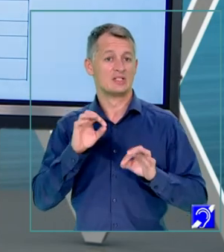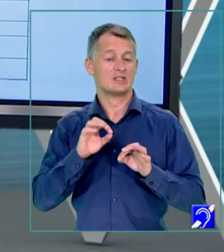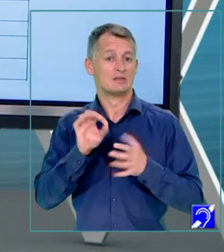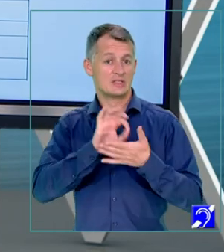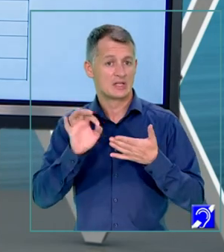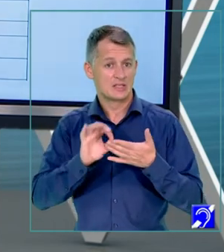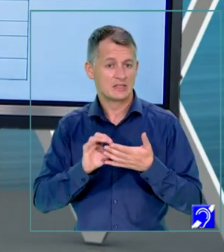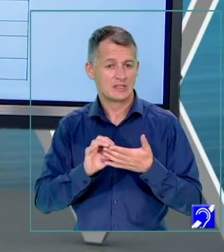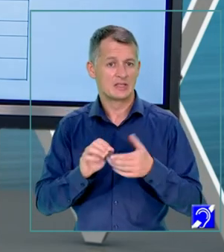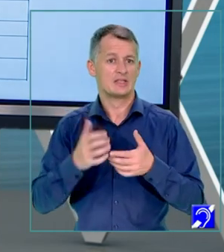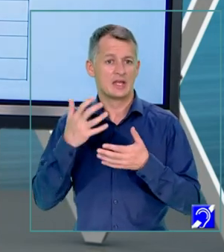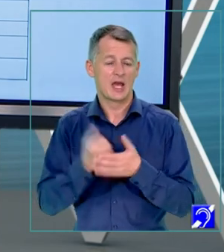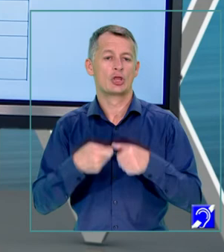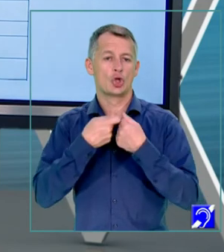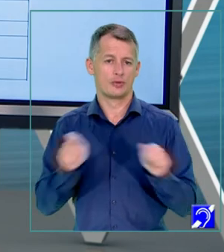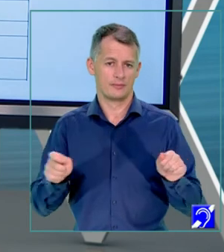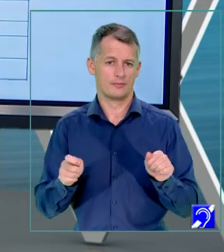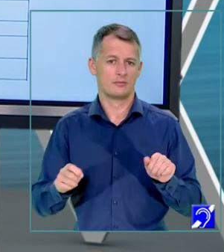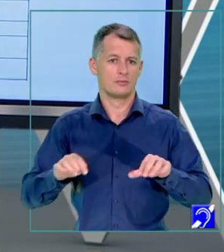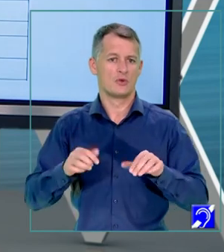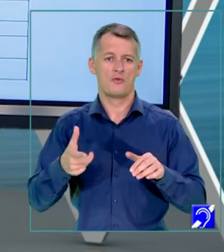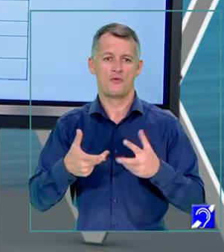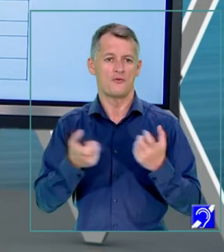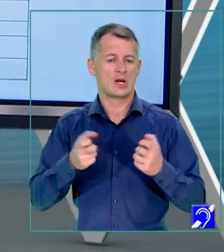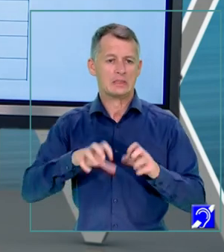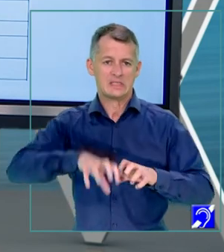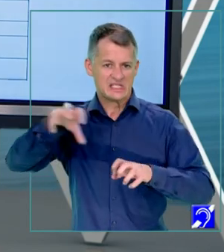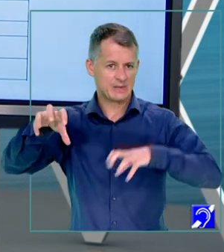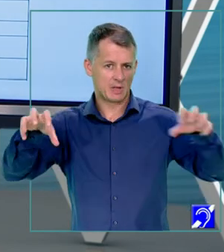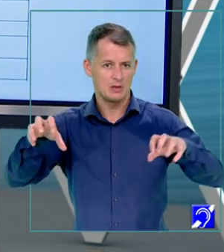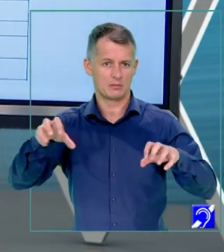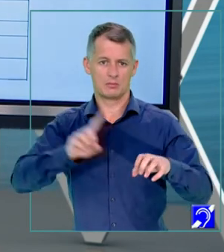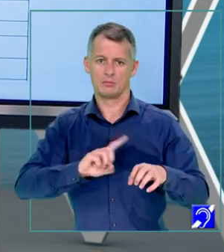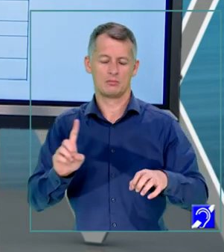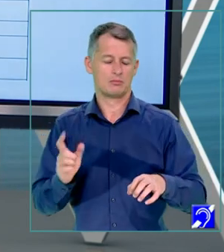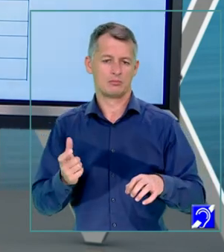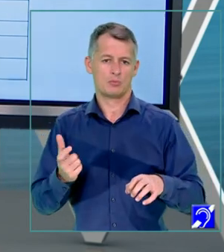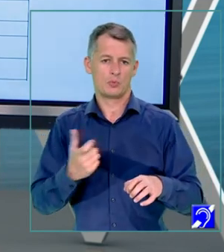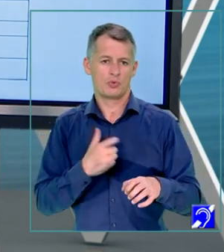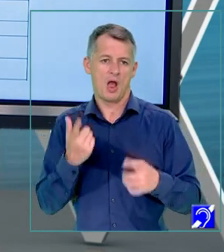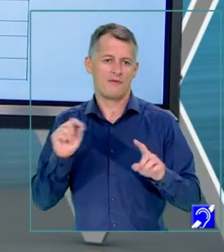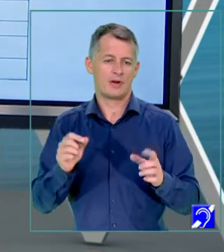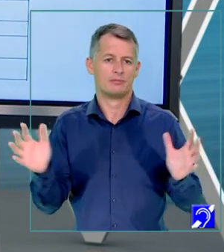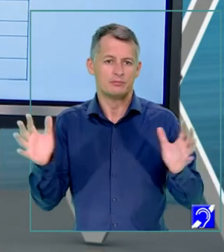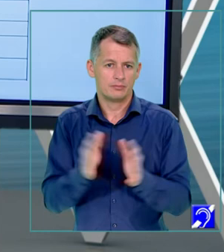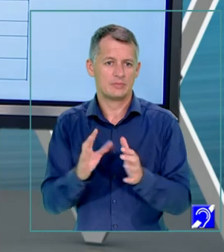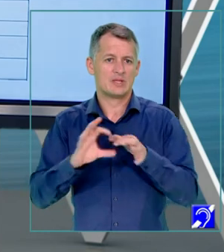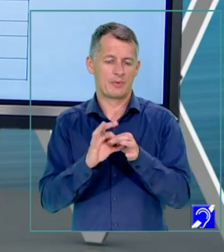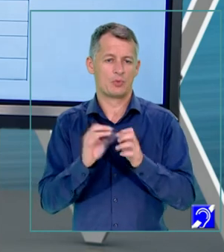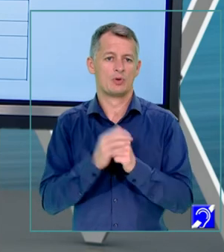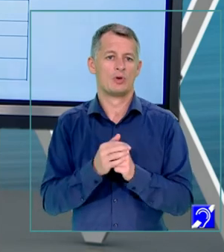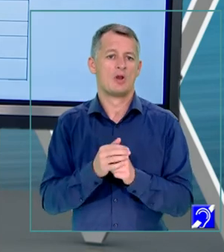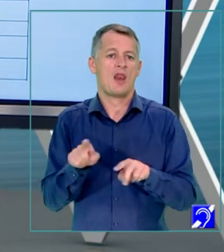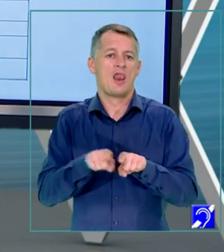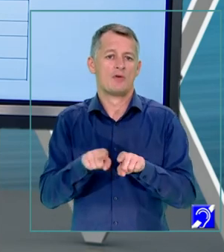protal ca un tot fără să pot separa exact mai spune thinks nu se par sindic sau logaritm de x nu